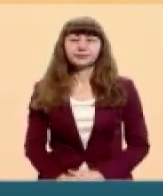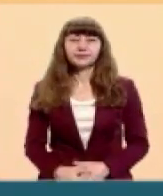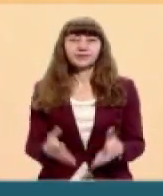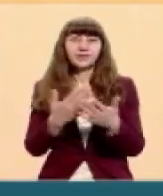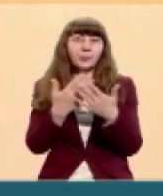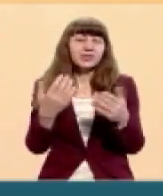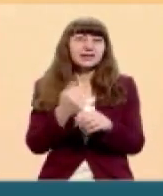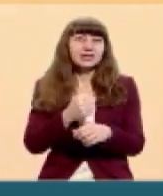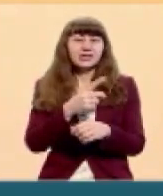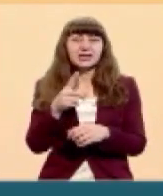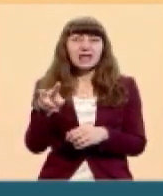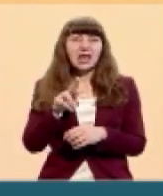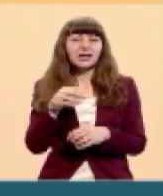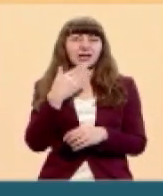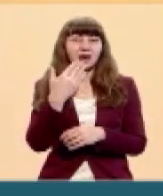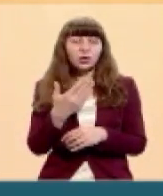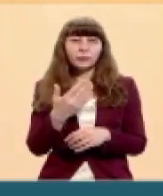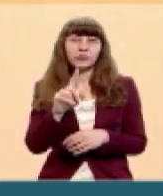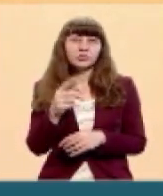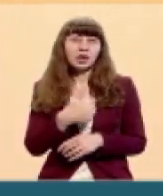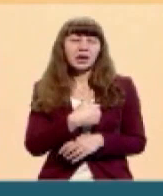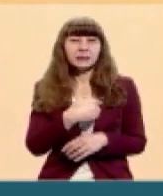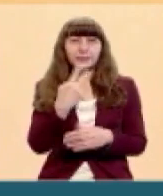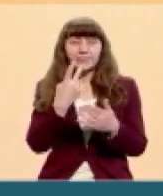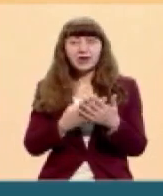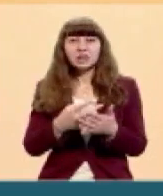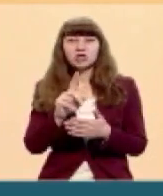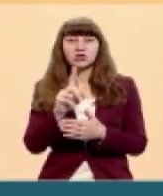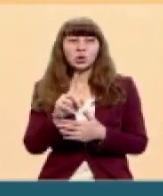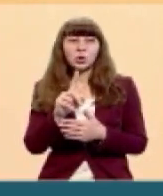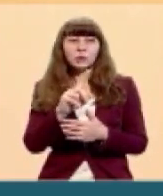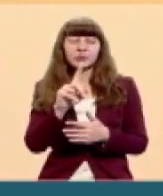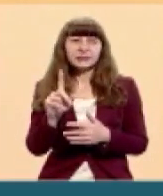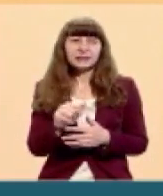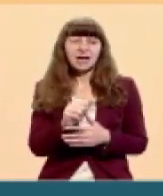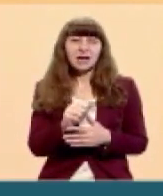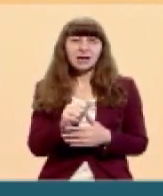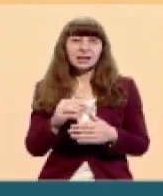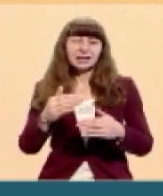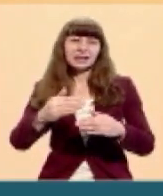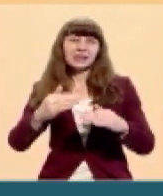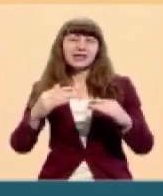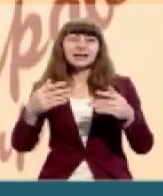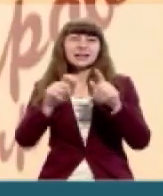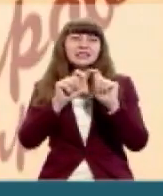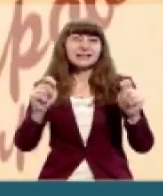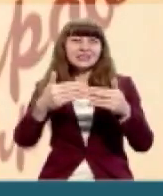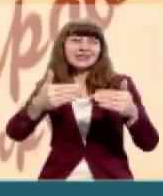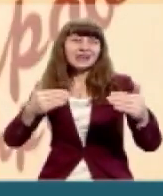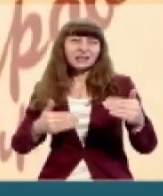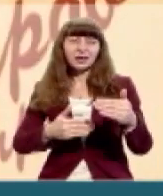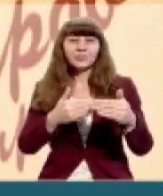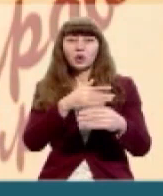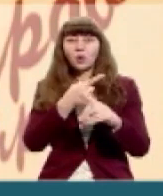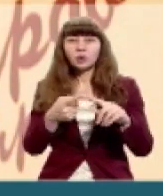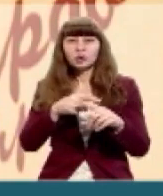бар. Бұнда біздің көптеген актерлардан басқа да театр қызметкерлері, жаңағыдай техникалық қызметкерлерден де тұрады. Солардың